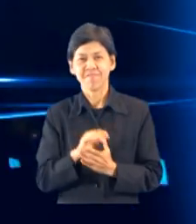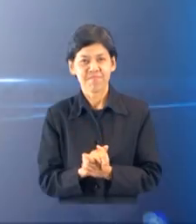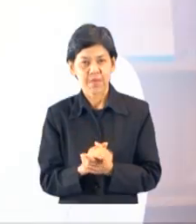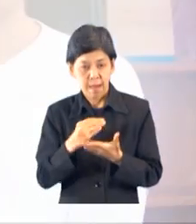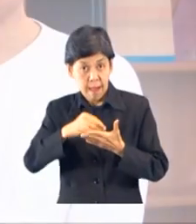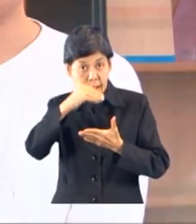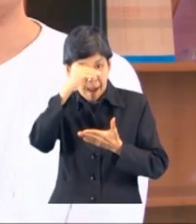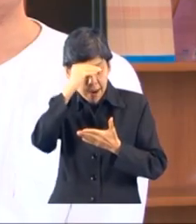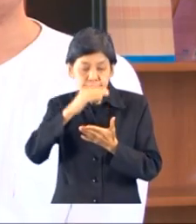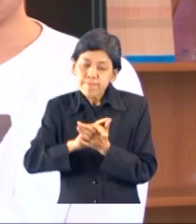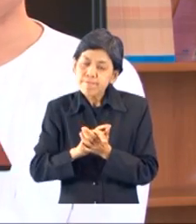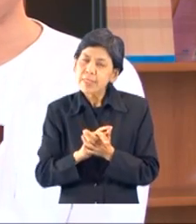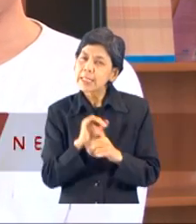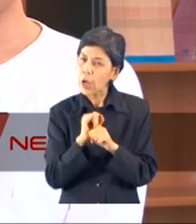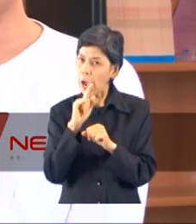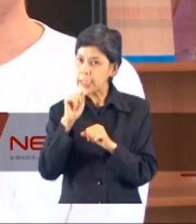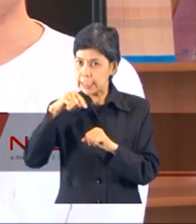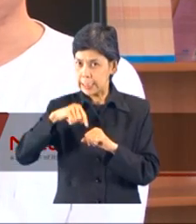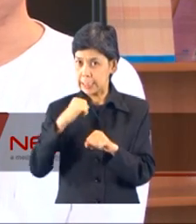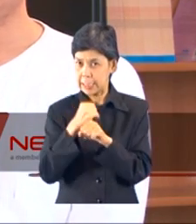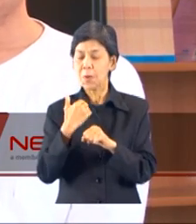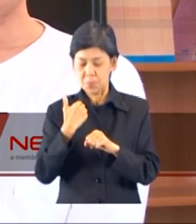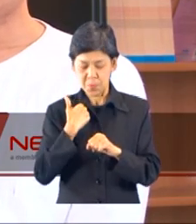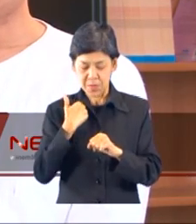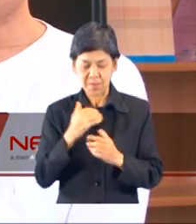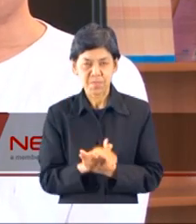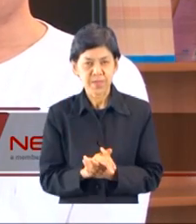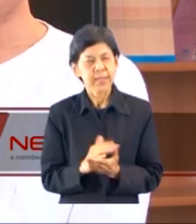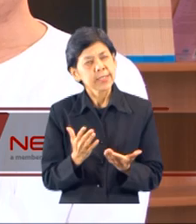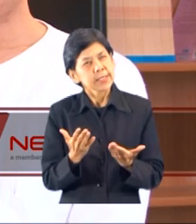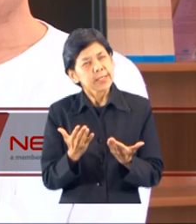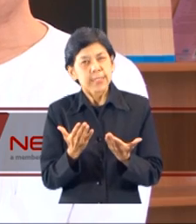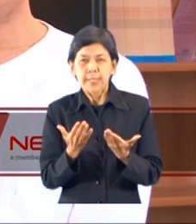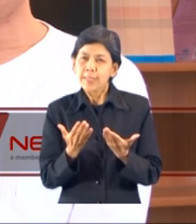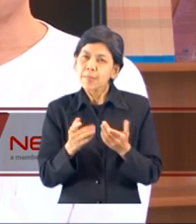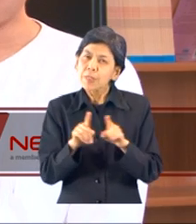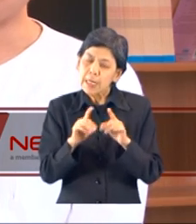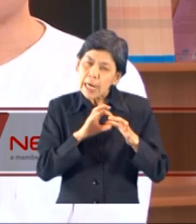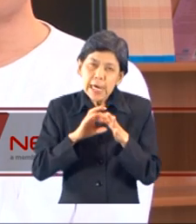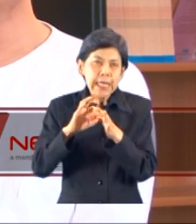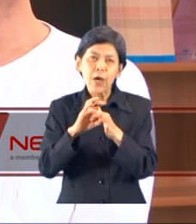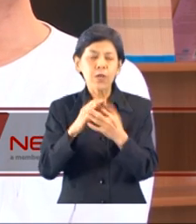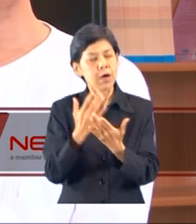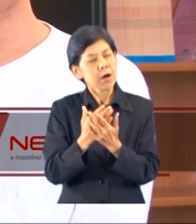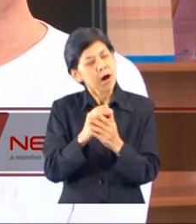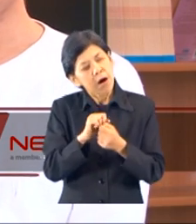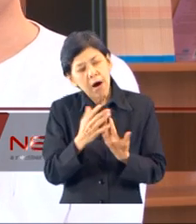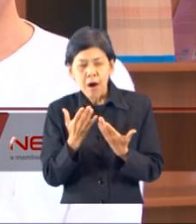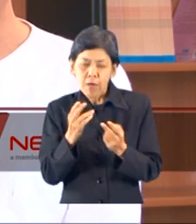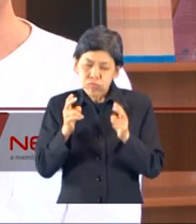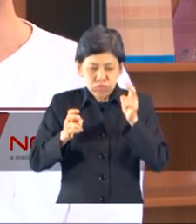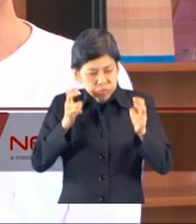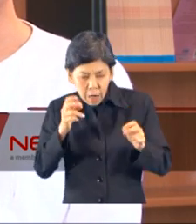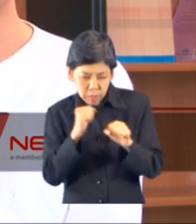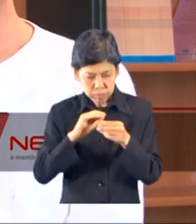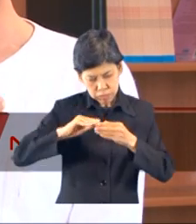การเรียนการสอนของ IT Valley เนี่ยบางทีอย่างเกี่ยวกับแอนิเมชันครูที่